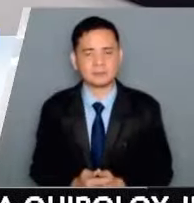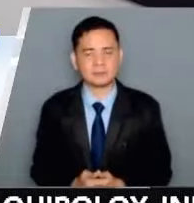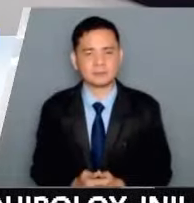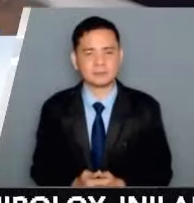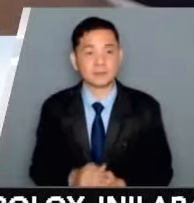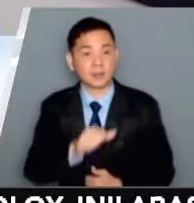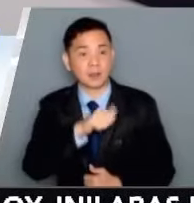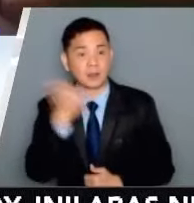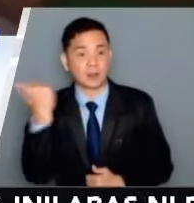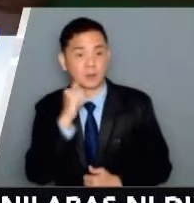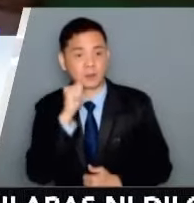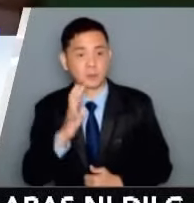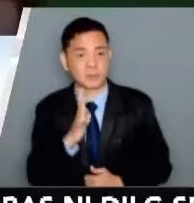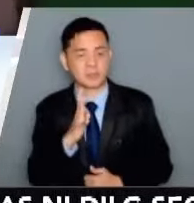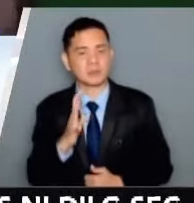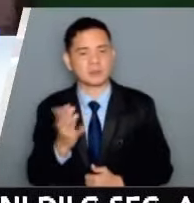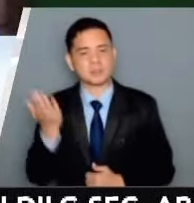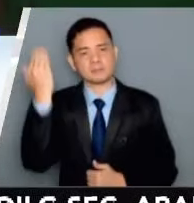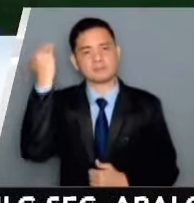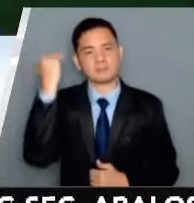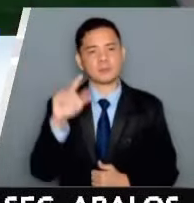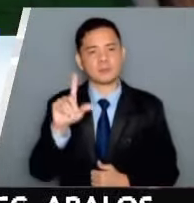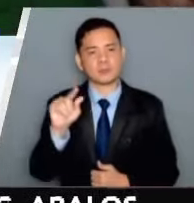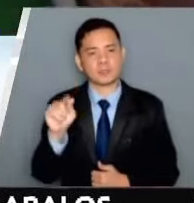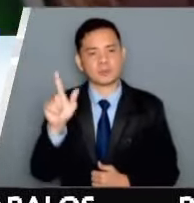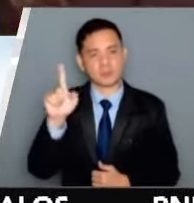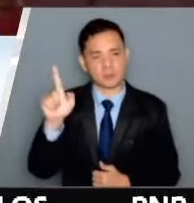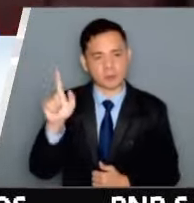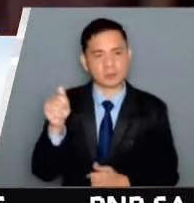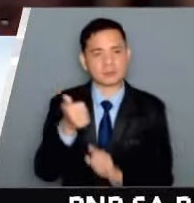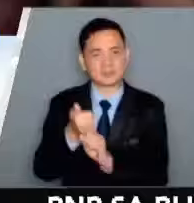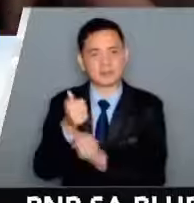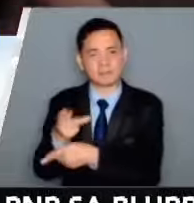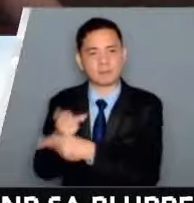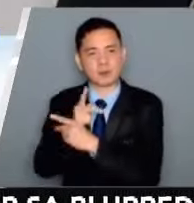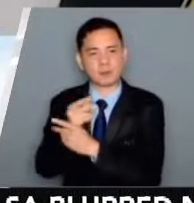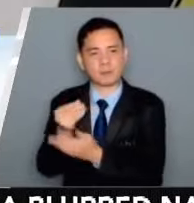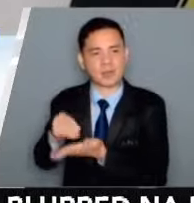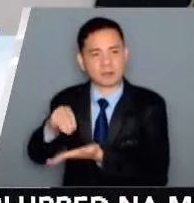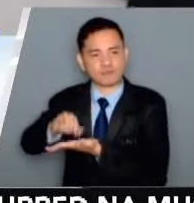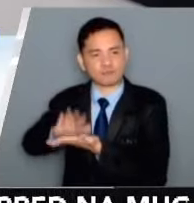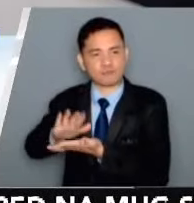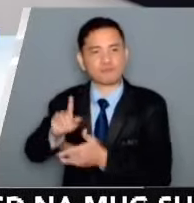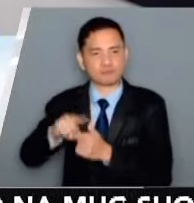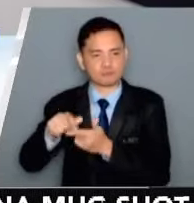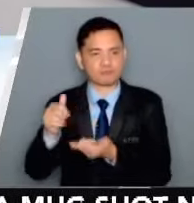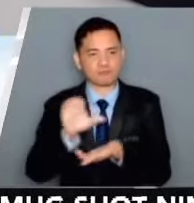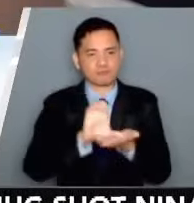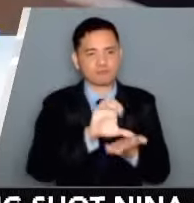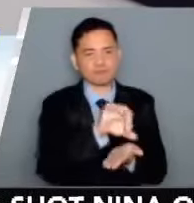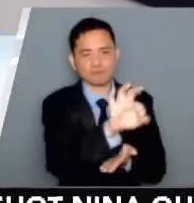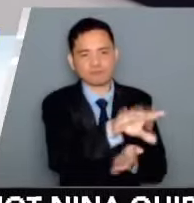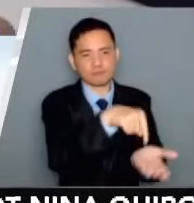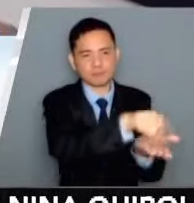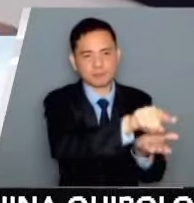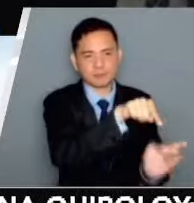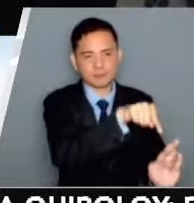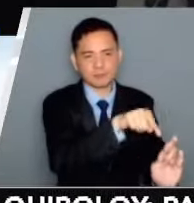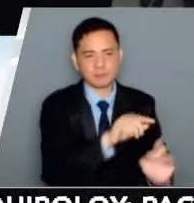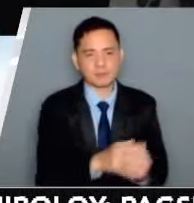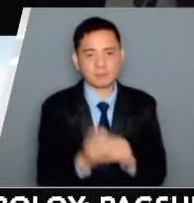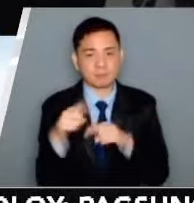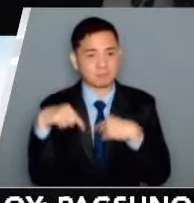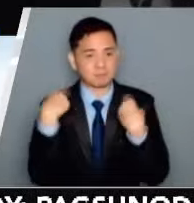2021 na nangutang lang din para may mapahiram sa mga suspect na dati na raw nilang kakilala hanggang ngayon wala pa rin daw siyang sinusweldo mabayaran